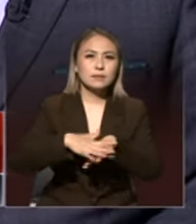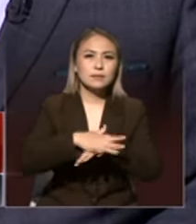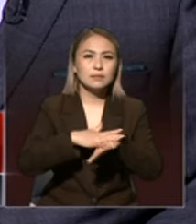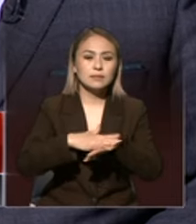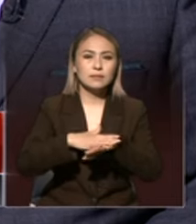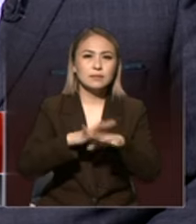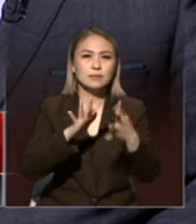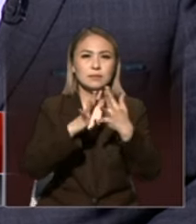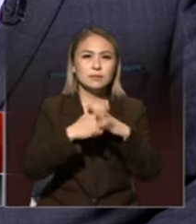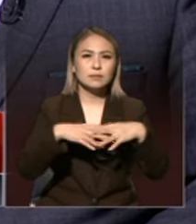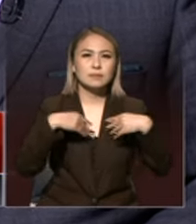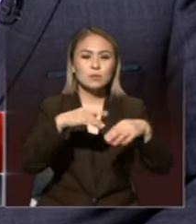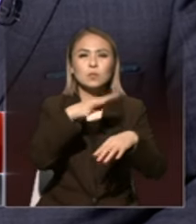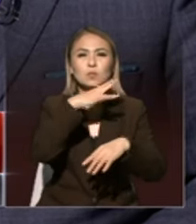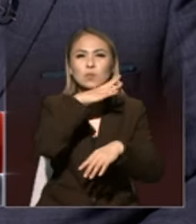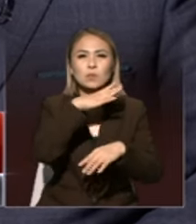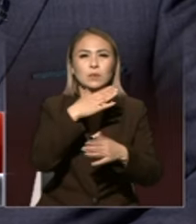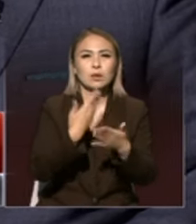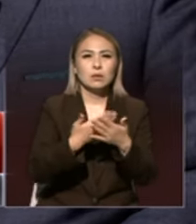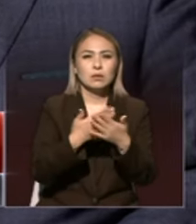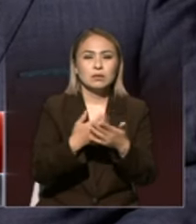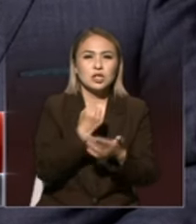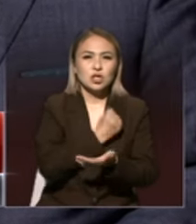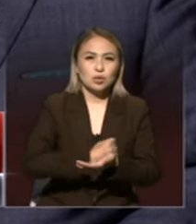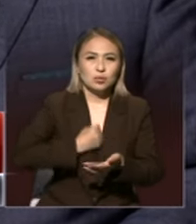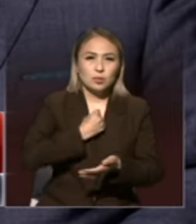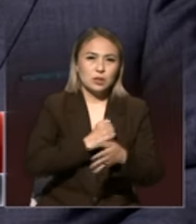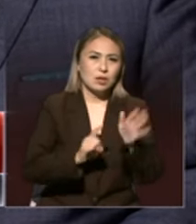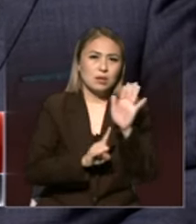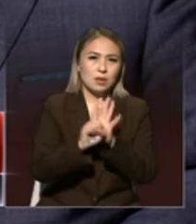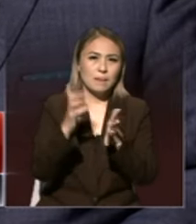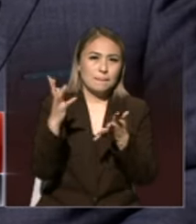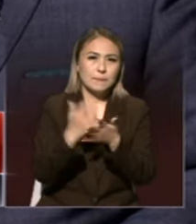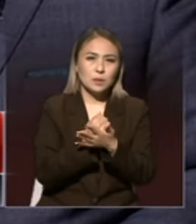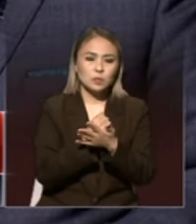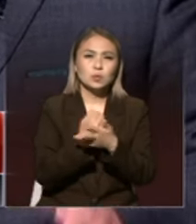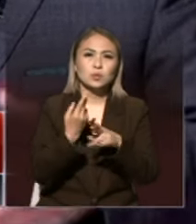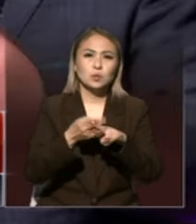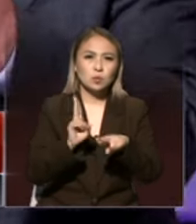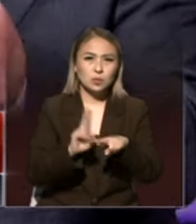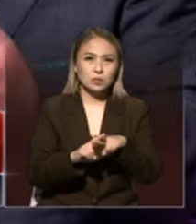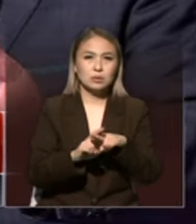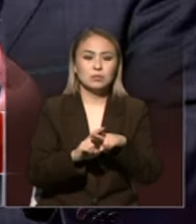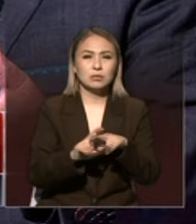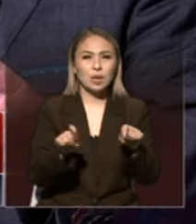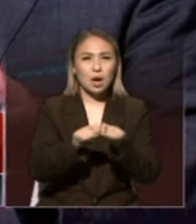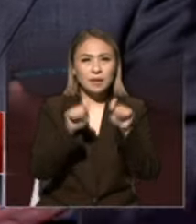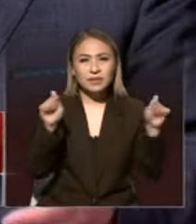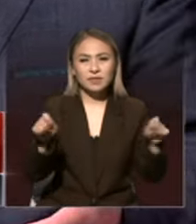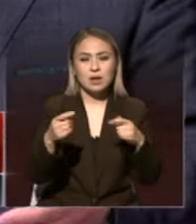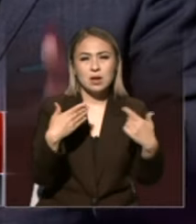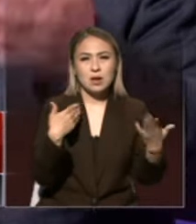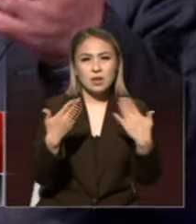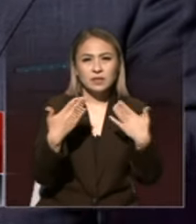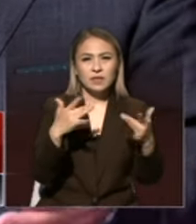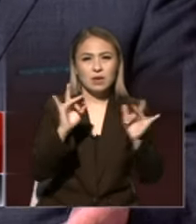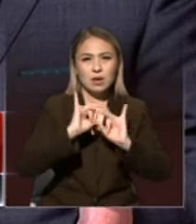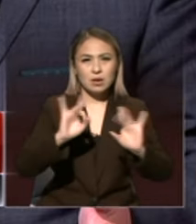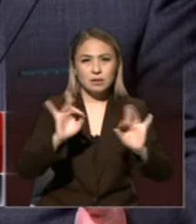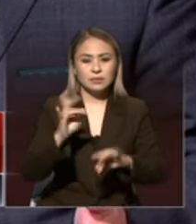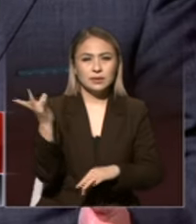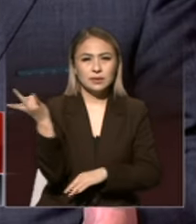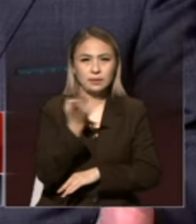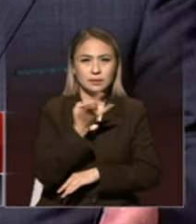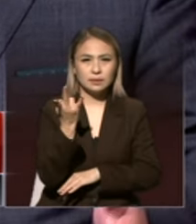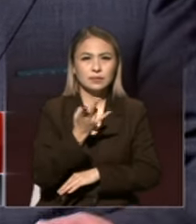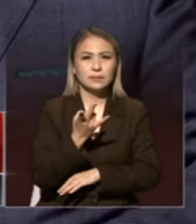мына шаруалардың көптеген ызасын, ашу ызасын туғызамыз. Сондықтан ашық әңгіме болу керек қой. Қазір біз ашықтық болу керек.